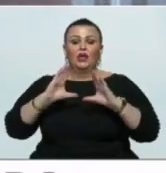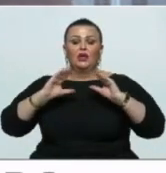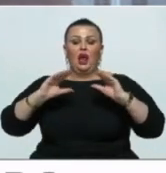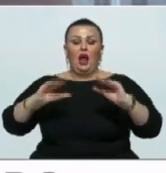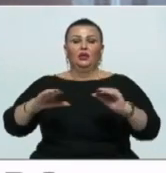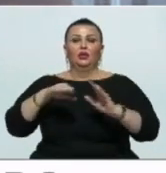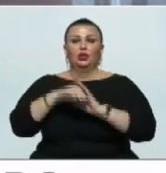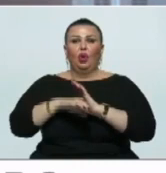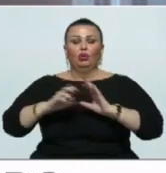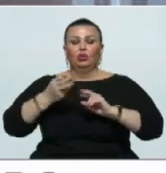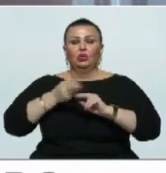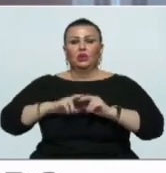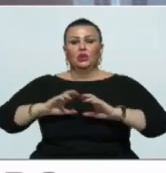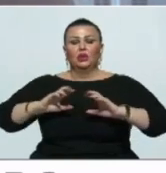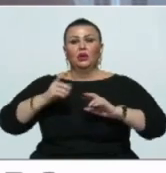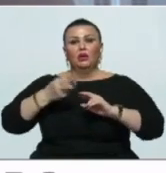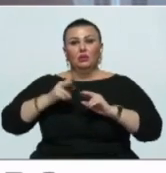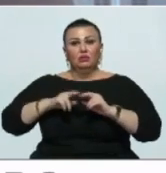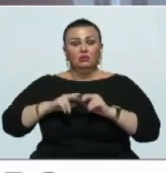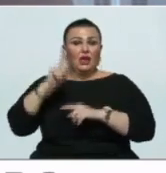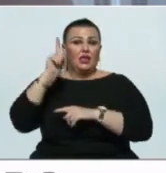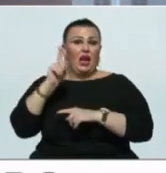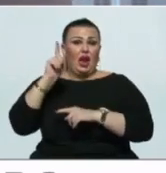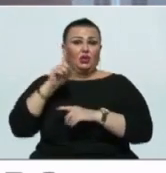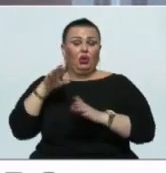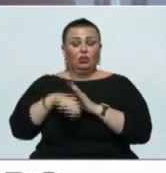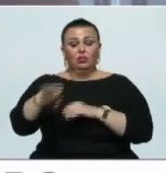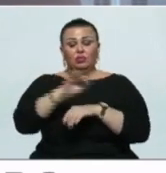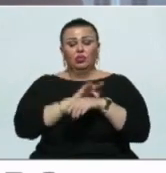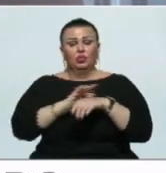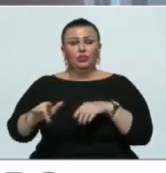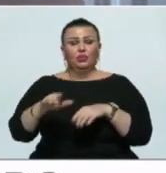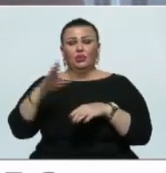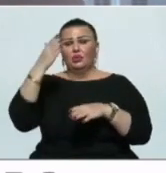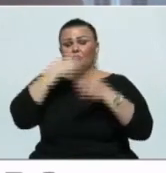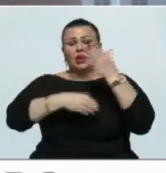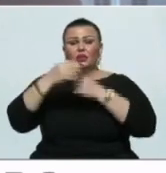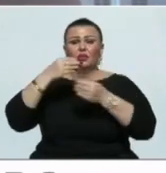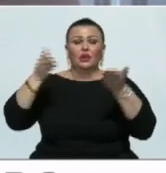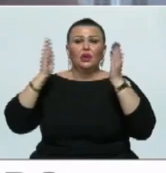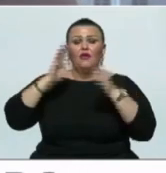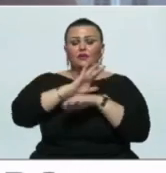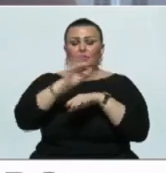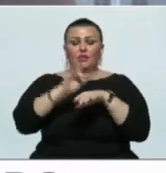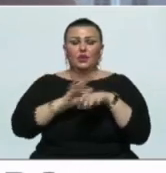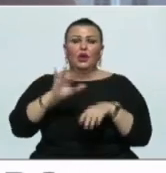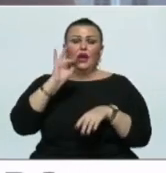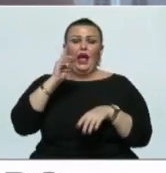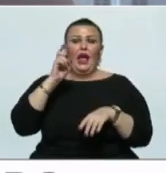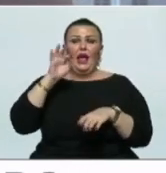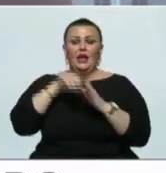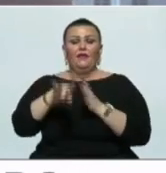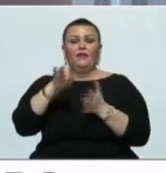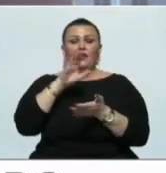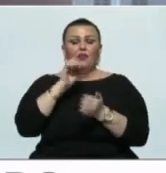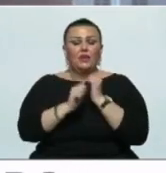Yine baktığınız zaman camiler, kültür hazineleri hepsi yok edilmiş. Sayın Cumhurbaşkanı Aliyev